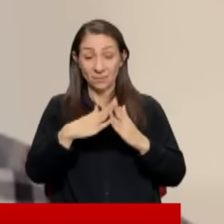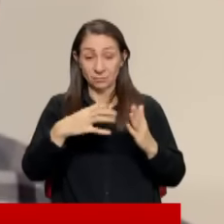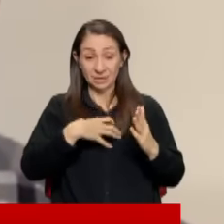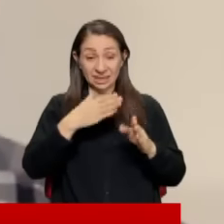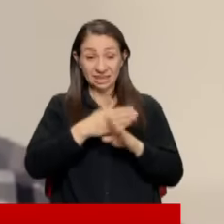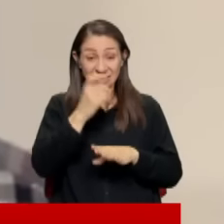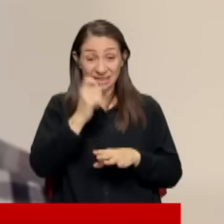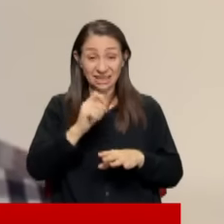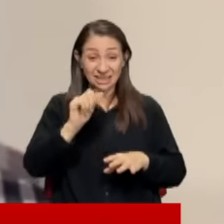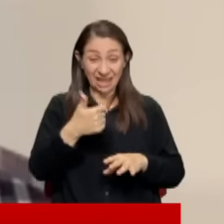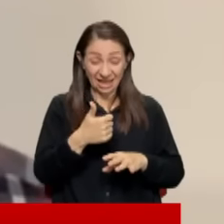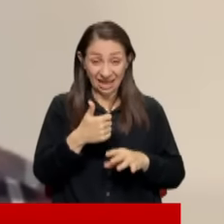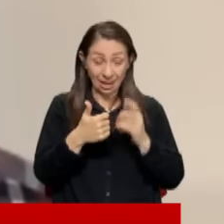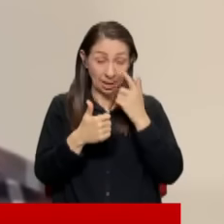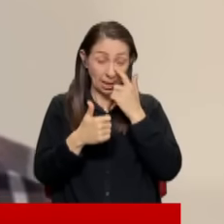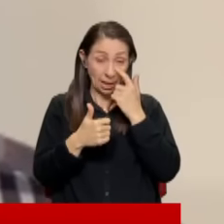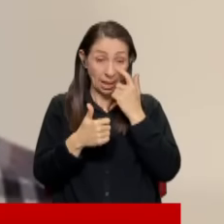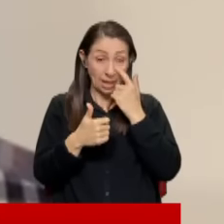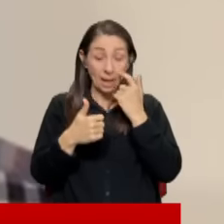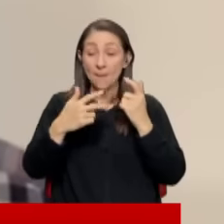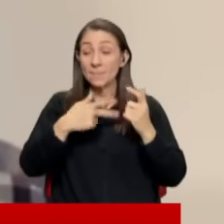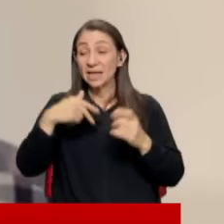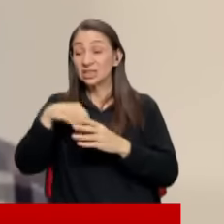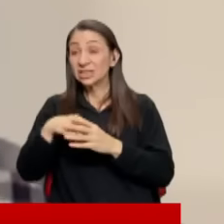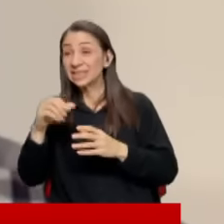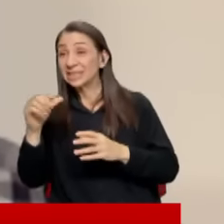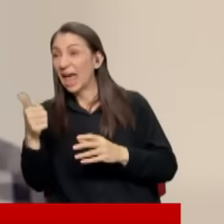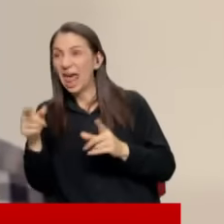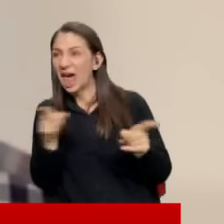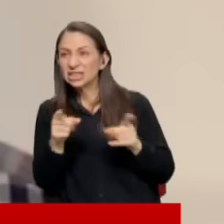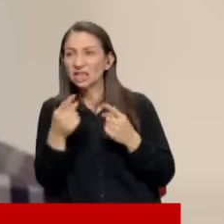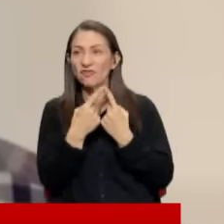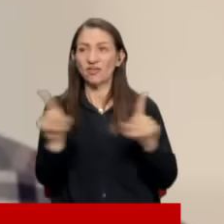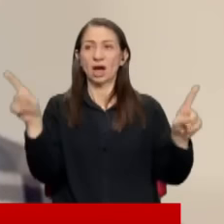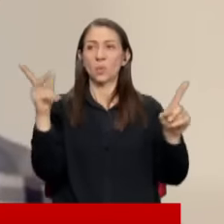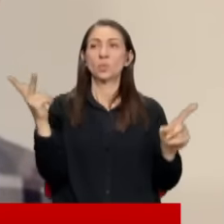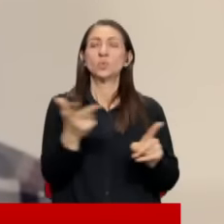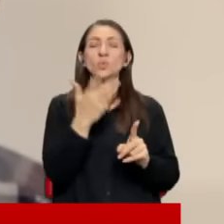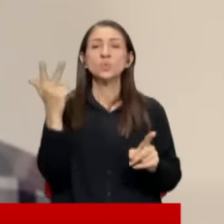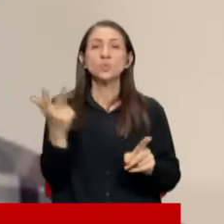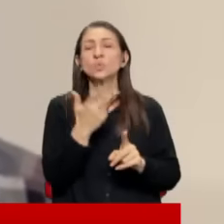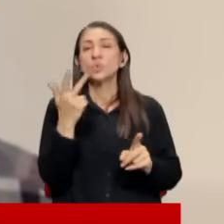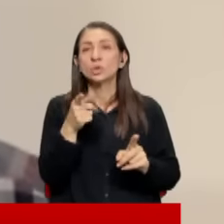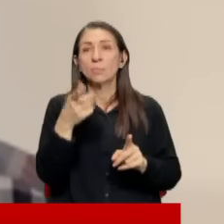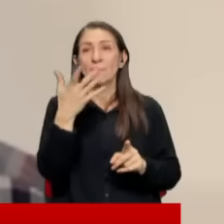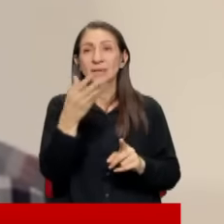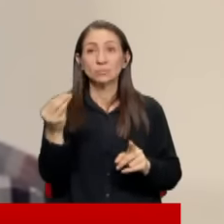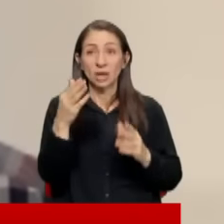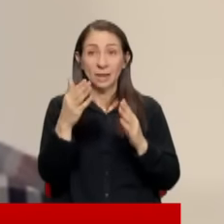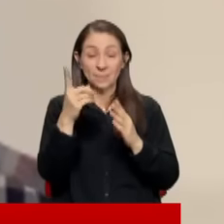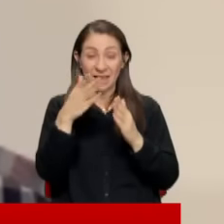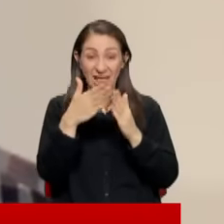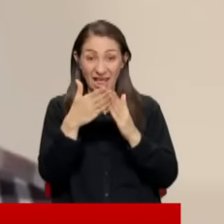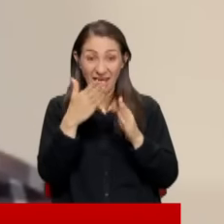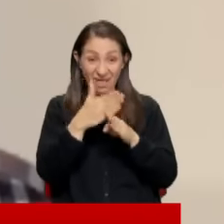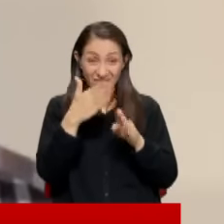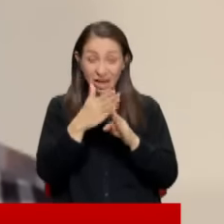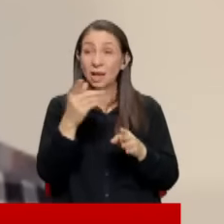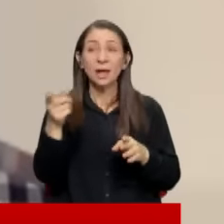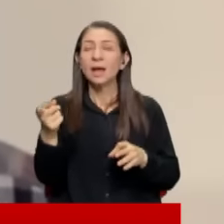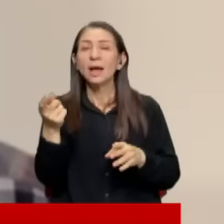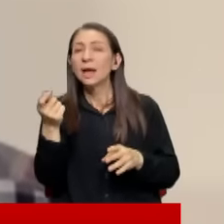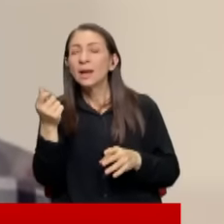gerçek değeriyle belediyedeki raiç bedeli arasında ciddi farkların olması. Yani bugün gerçekte 5 milyon olan bir dairenin raiç